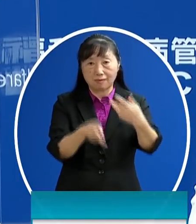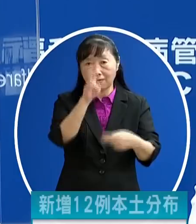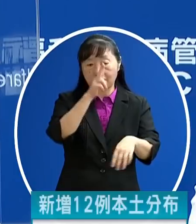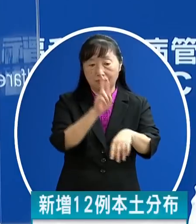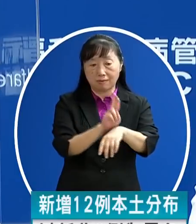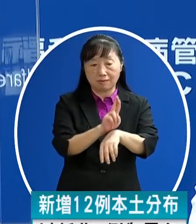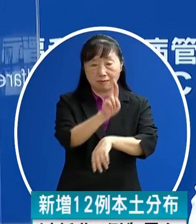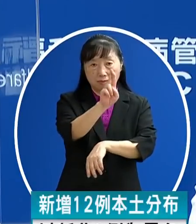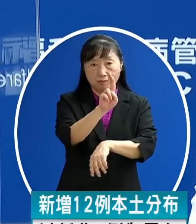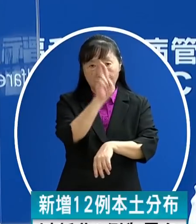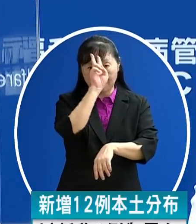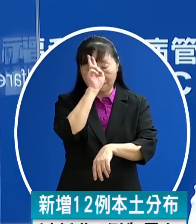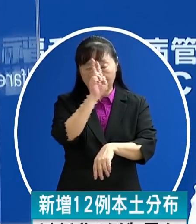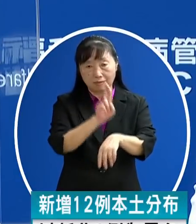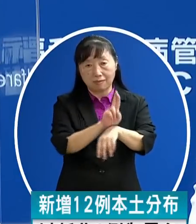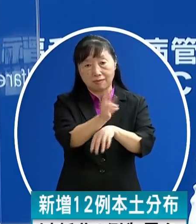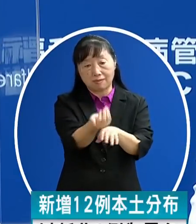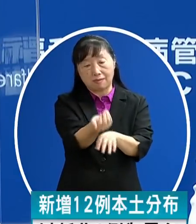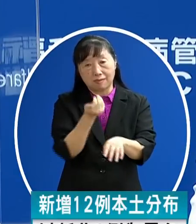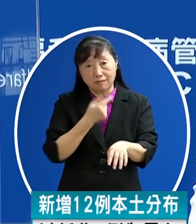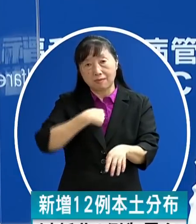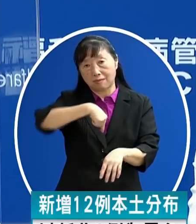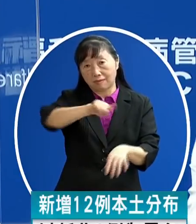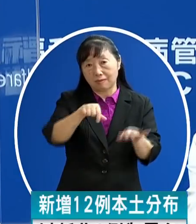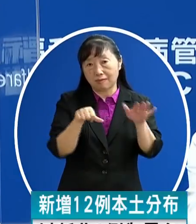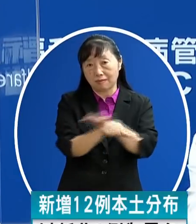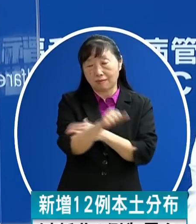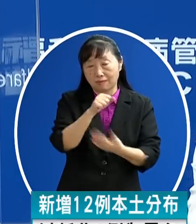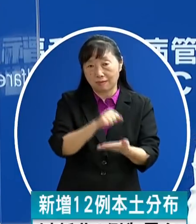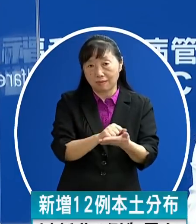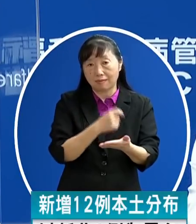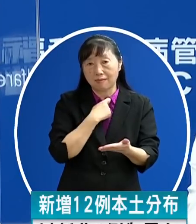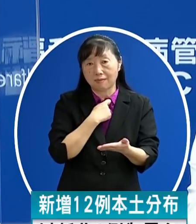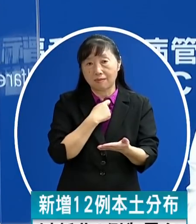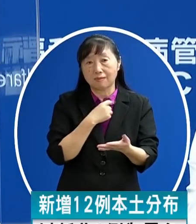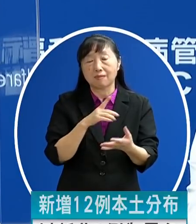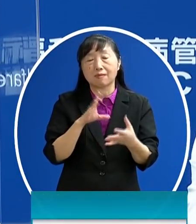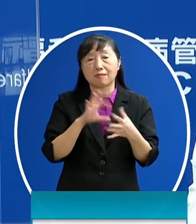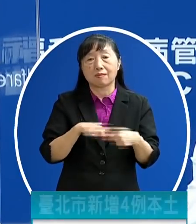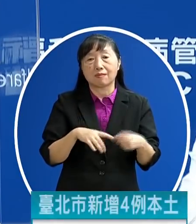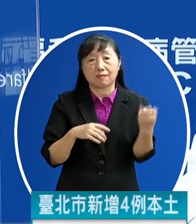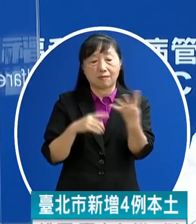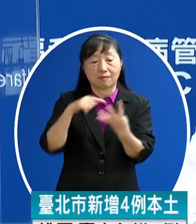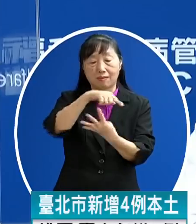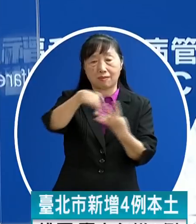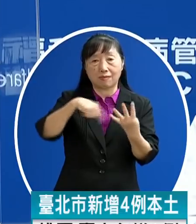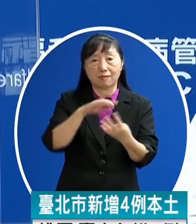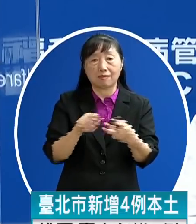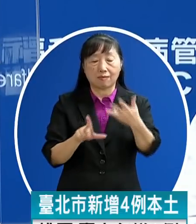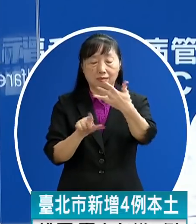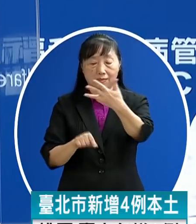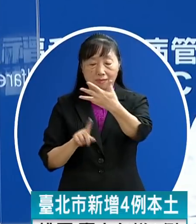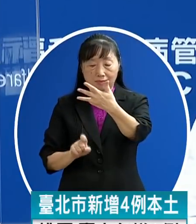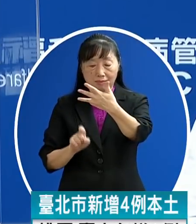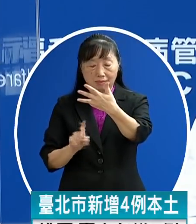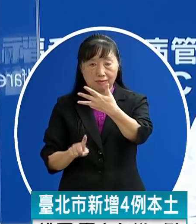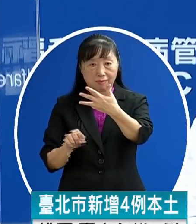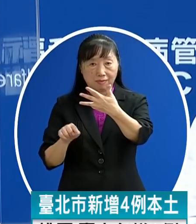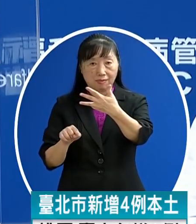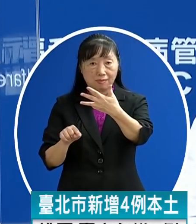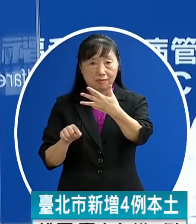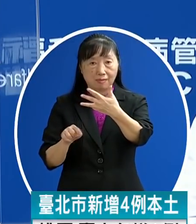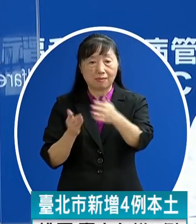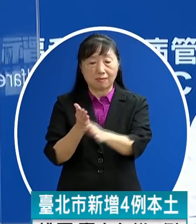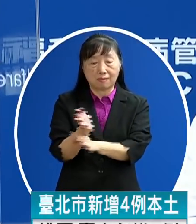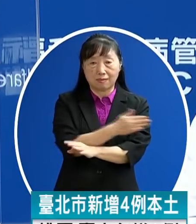午12点以前，那这三类加上孕妇到我们8月11号他